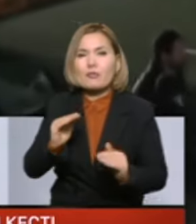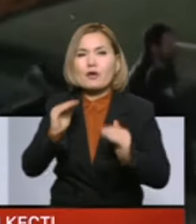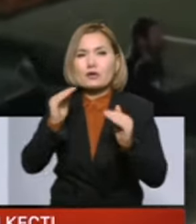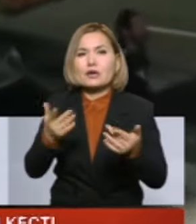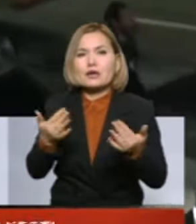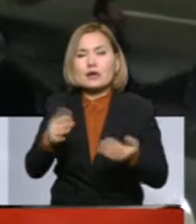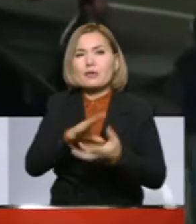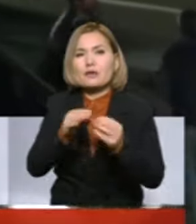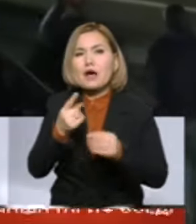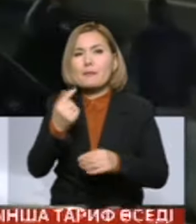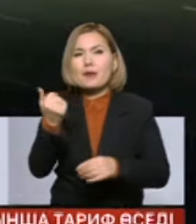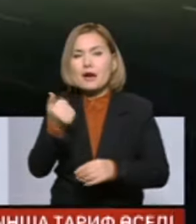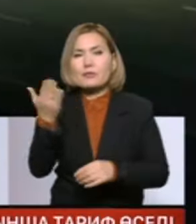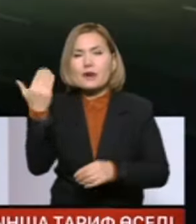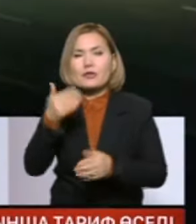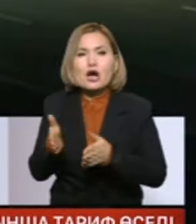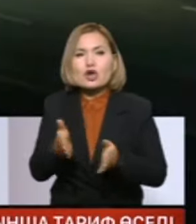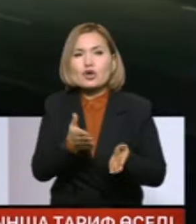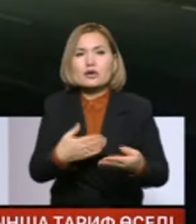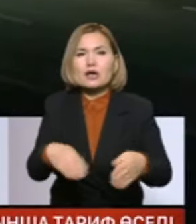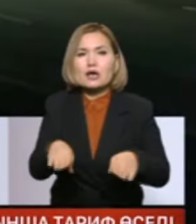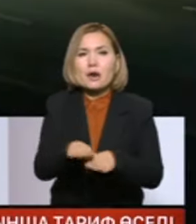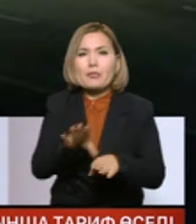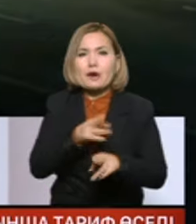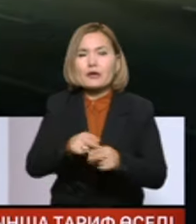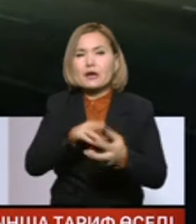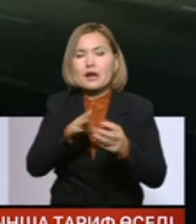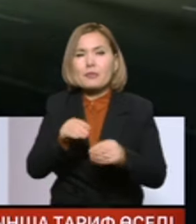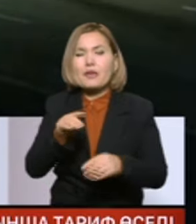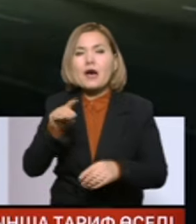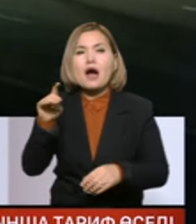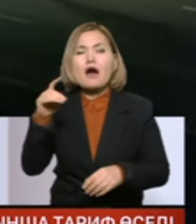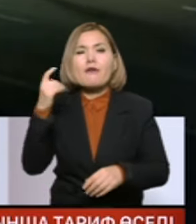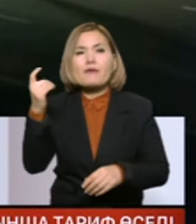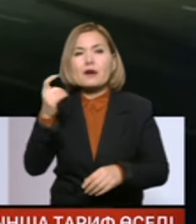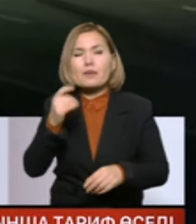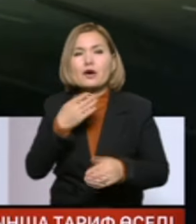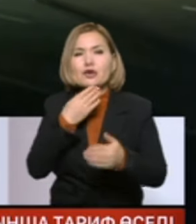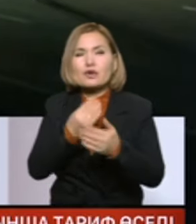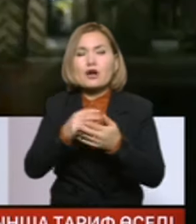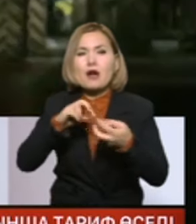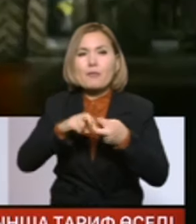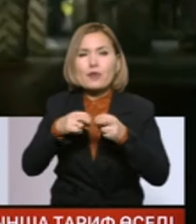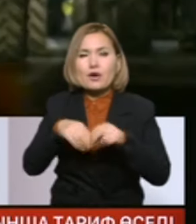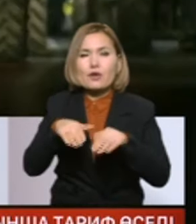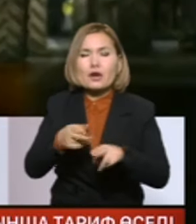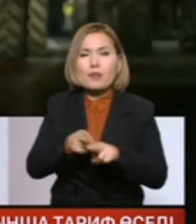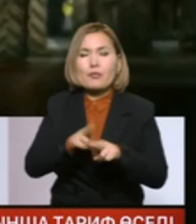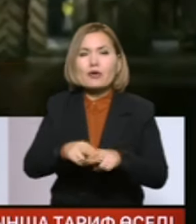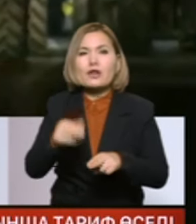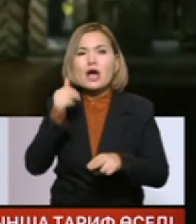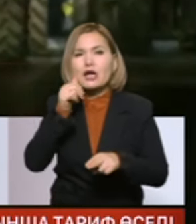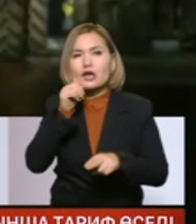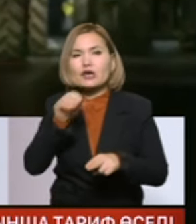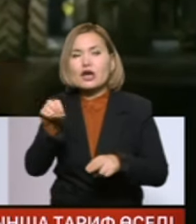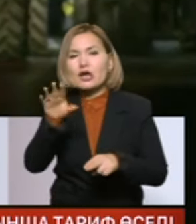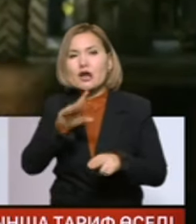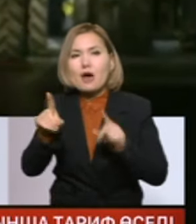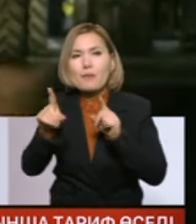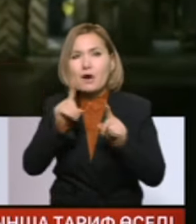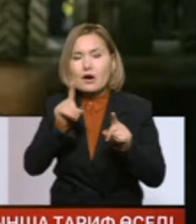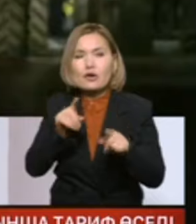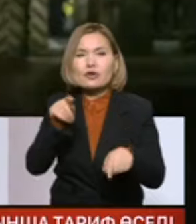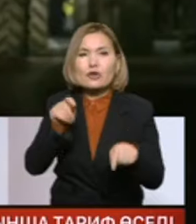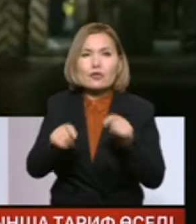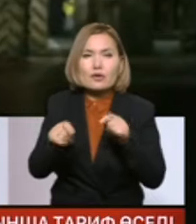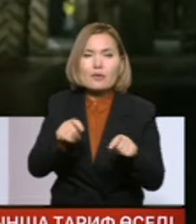апта бұрын бастап жолдарды қайта-қайта бөгет. Және де фермерлер өздерінің проблемалары ертең ашылатын Еуропадағы саммитінде